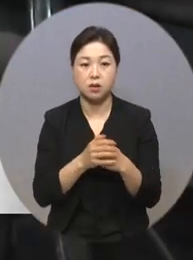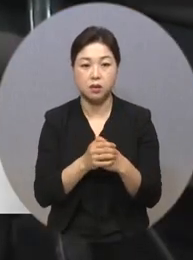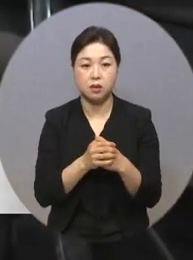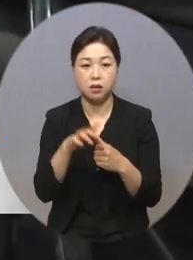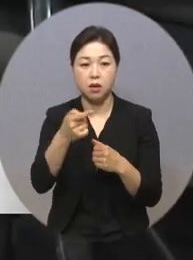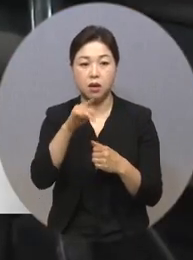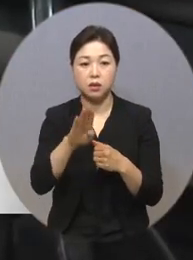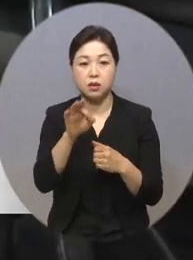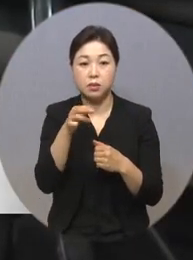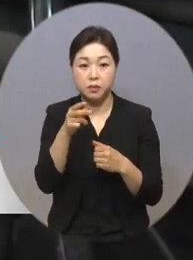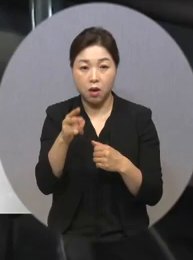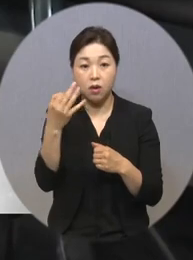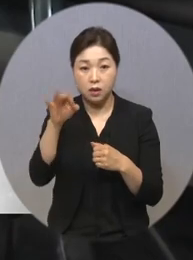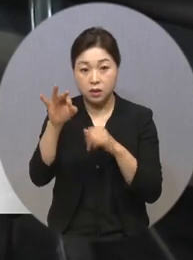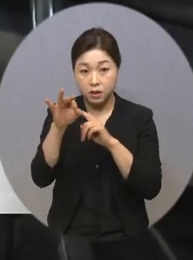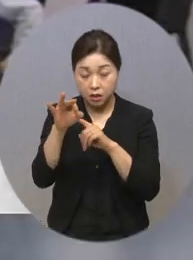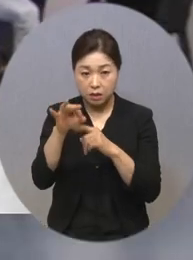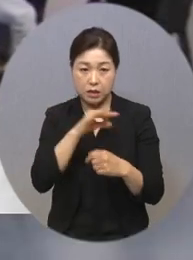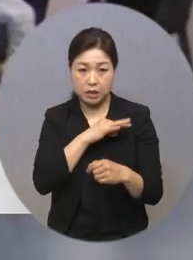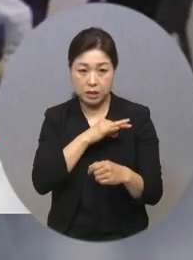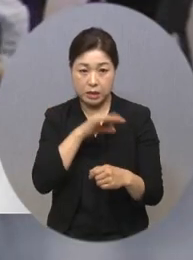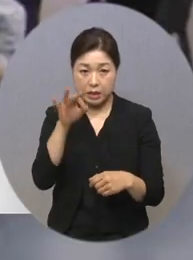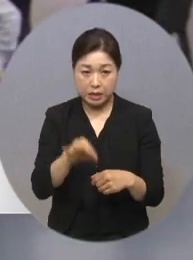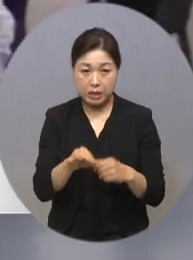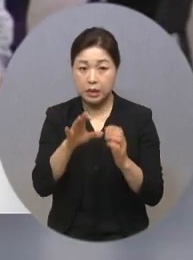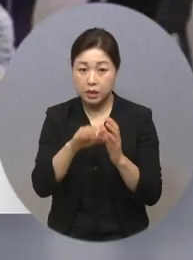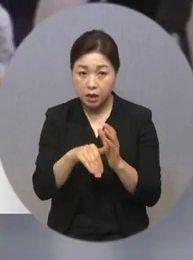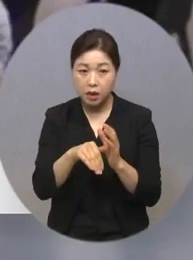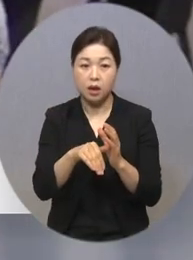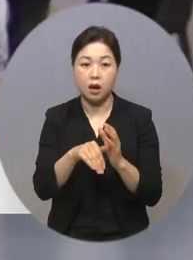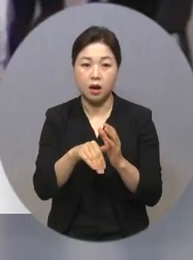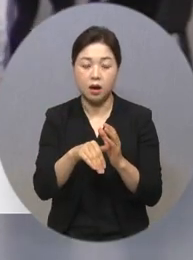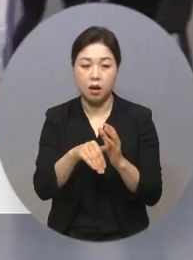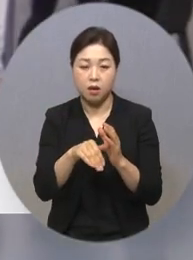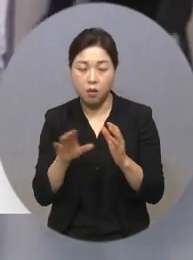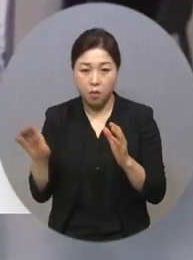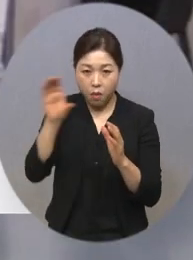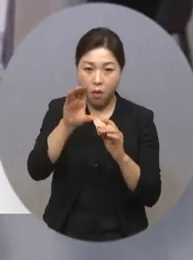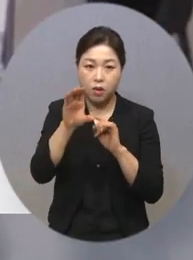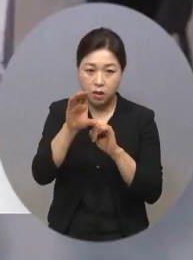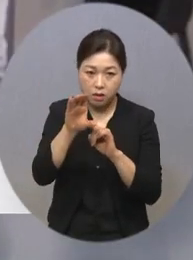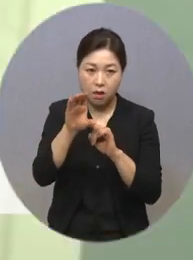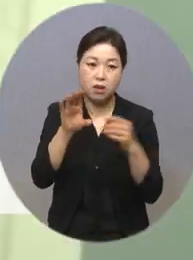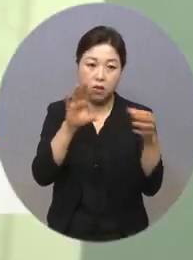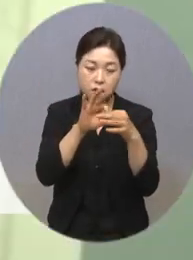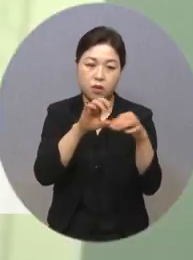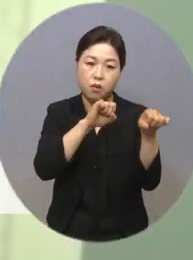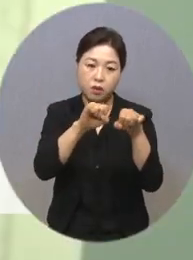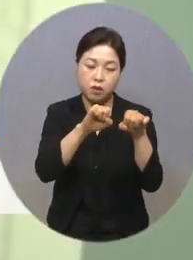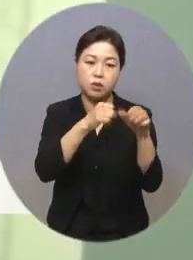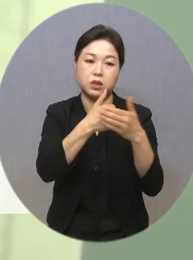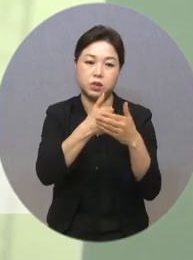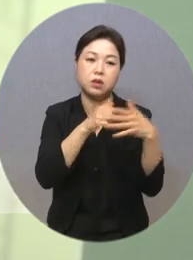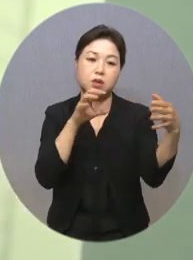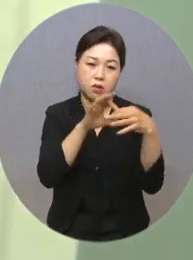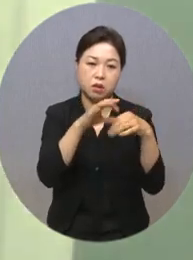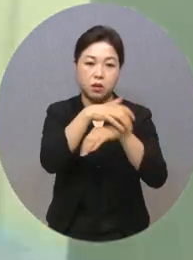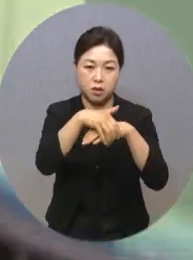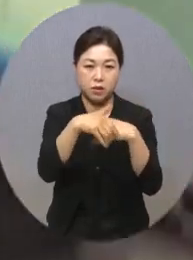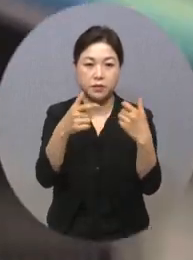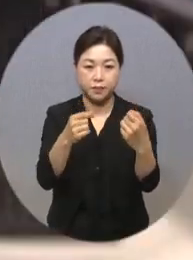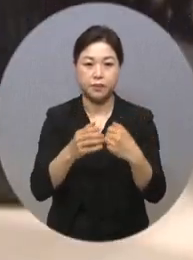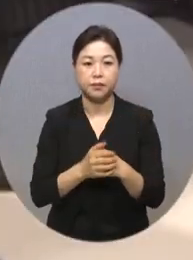기존보다 하락할 경우 기존 급여를 제공해 활동지원 이용권을 보호하기 위해 시작됐습니다. 당초